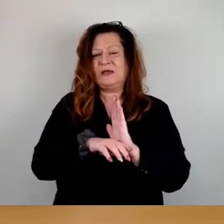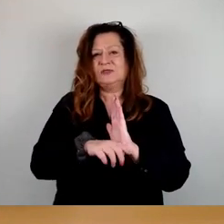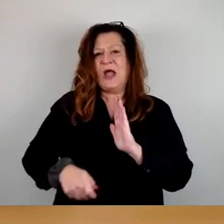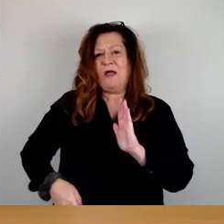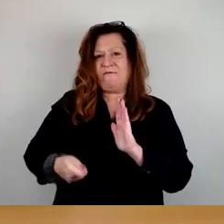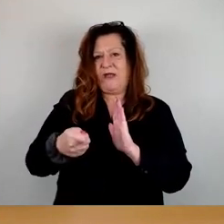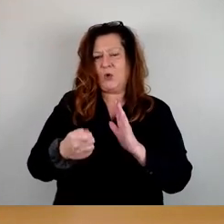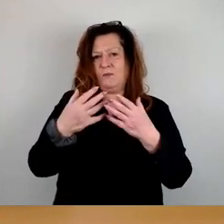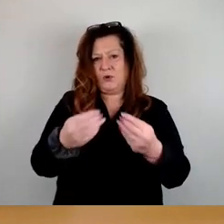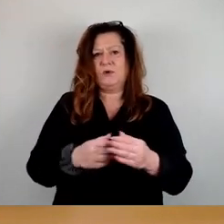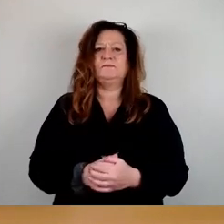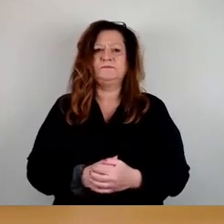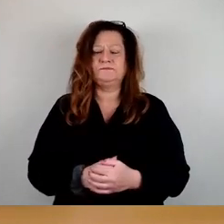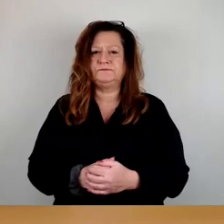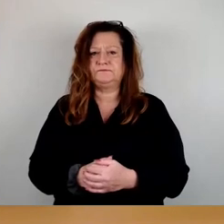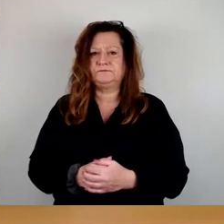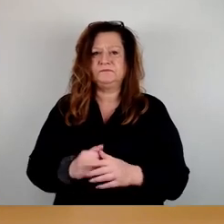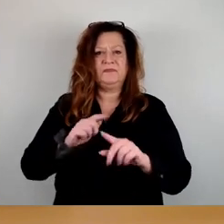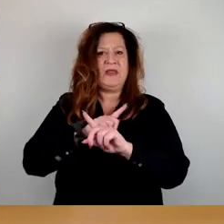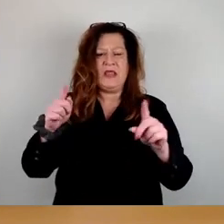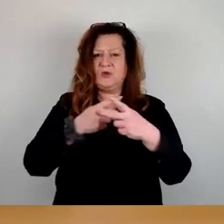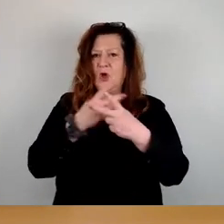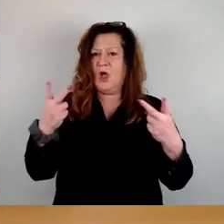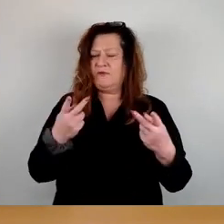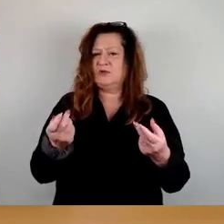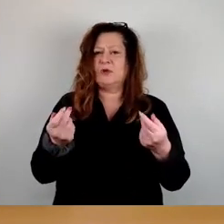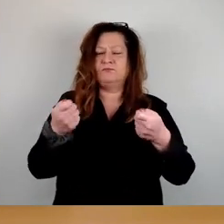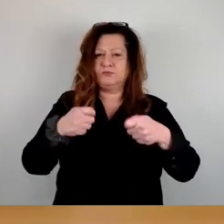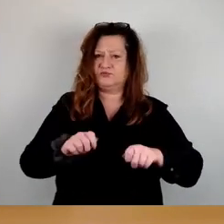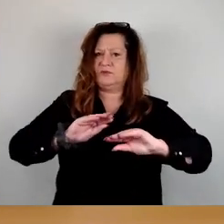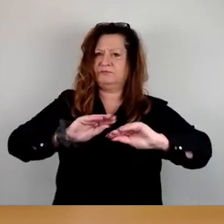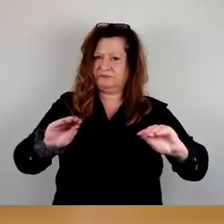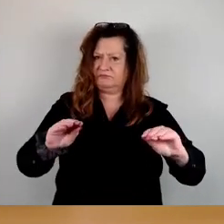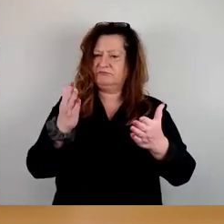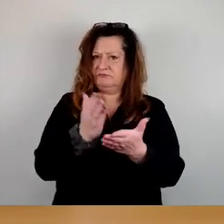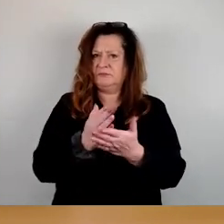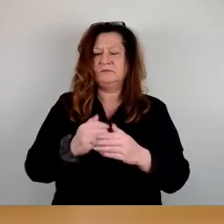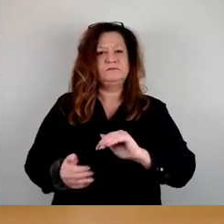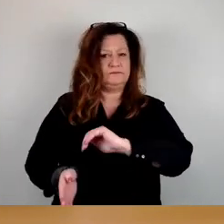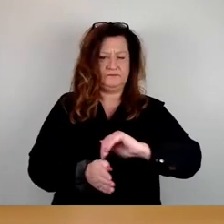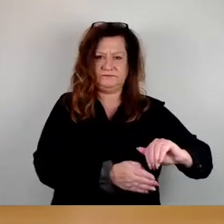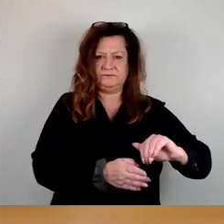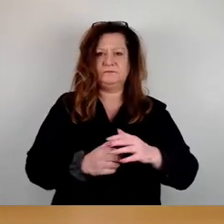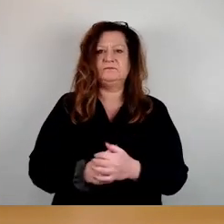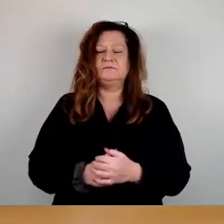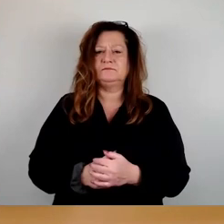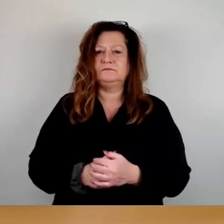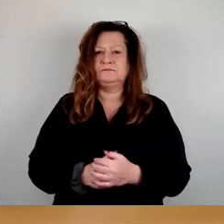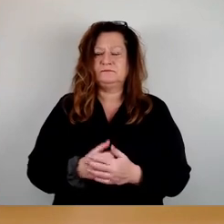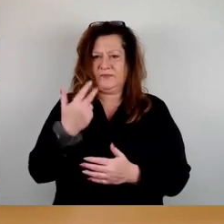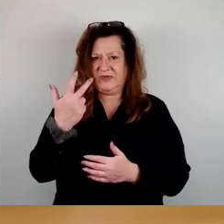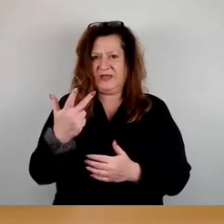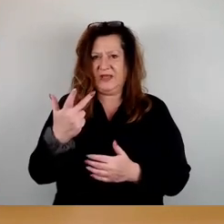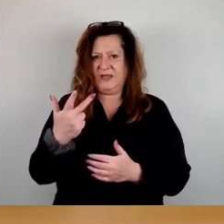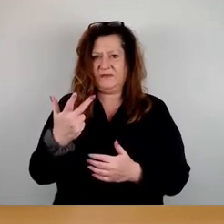nicht öffentlichen Beschlüsse. Und damit kämen wir zum Tagesordnungspunkt 3, Bericht